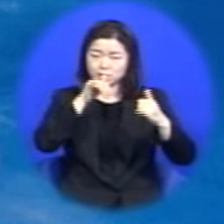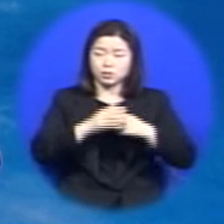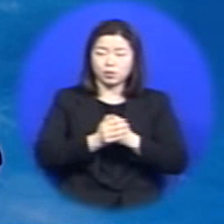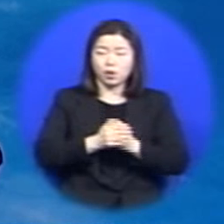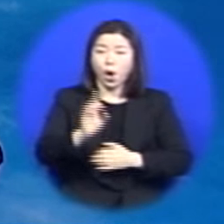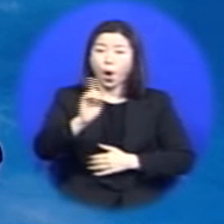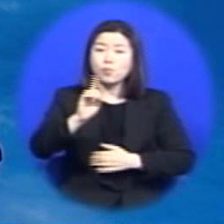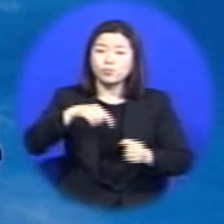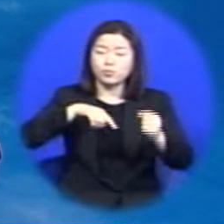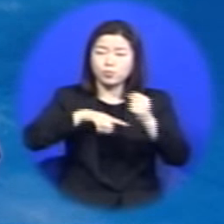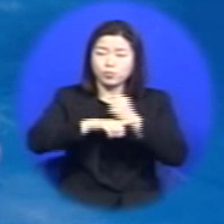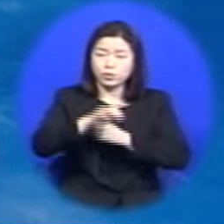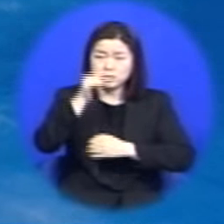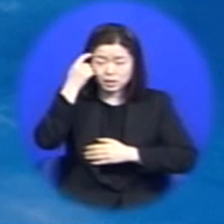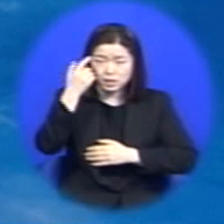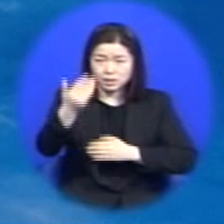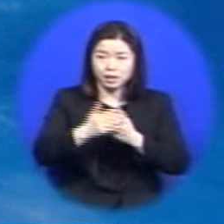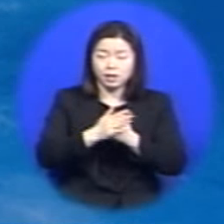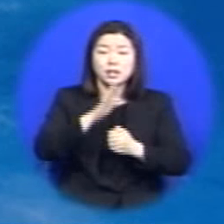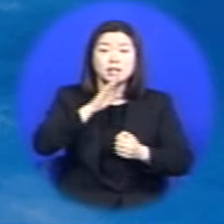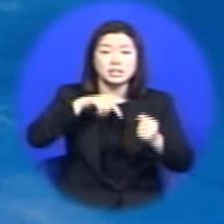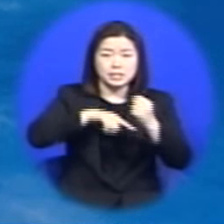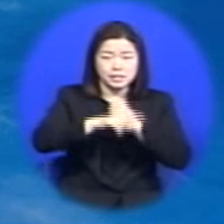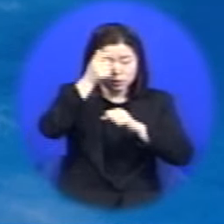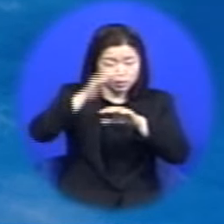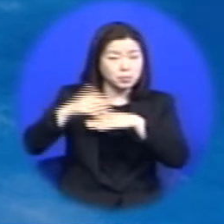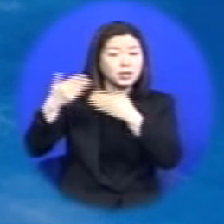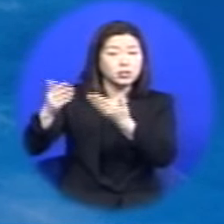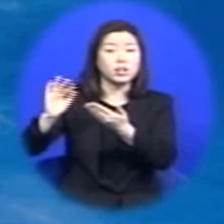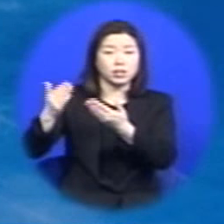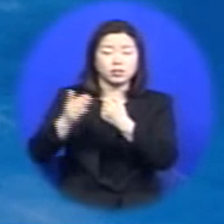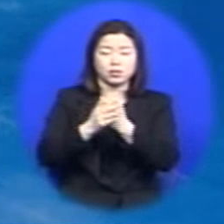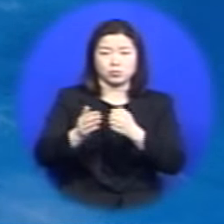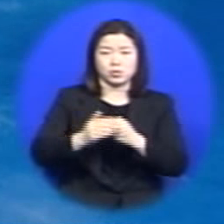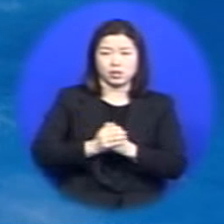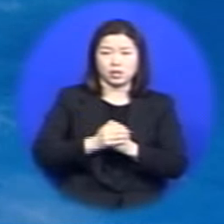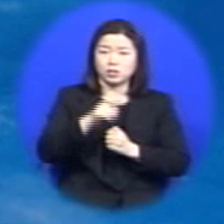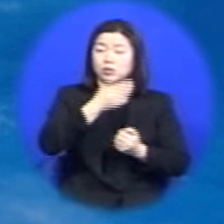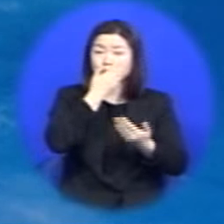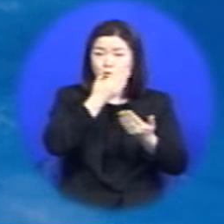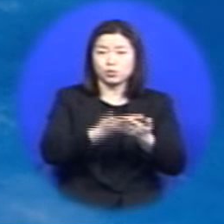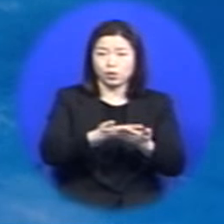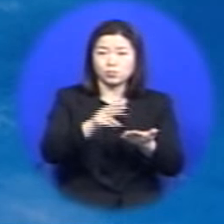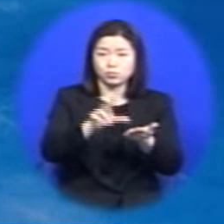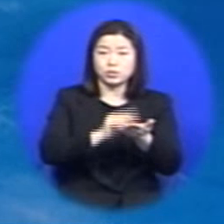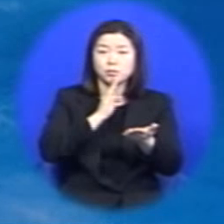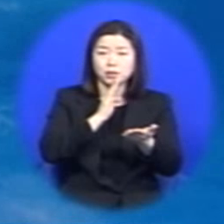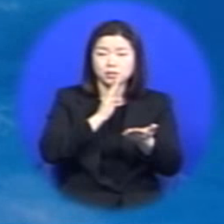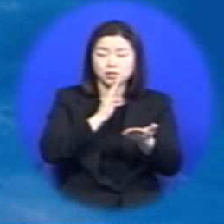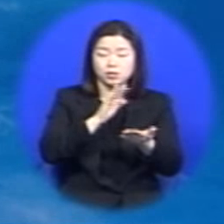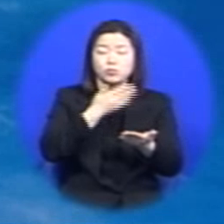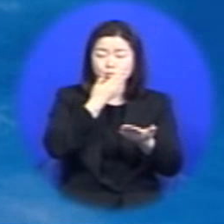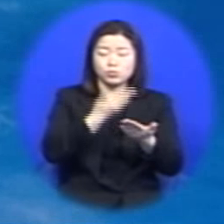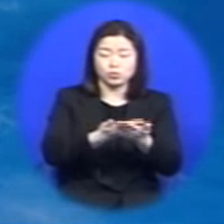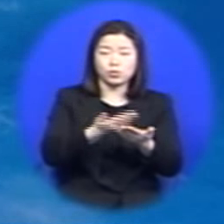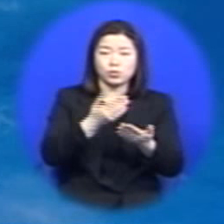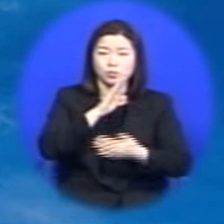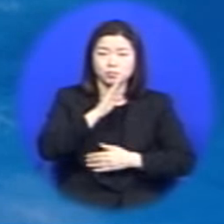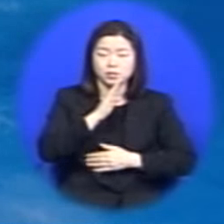무엇이 진리냐? 진리로 예배해야 되니까. 그 중요하지요. 중요합니다.